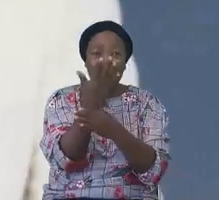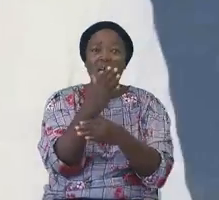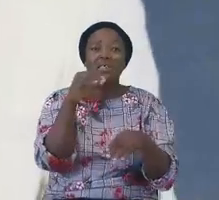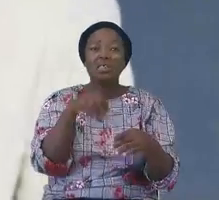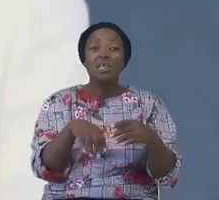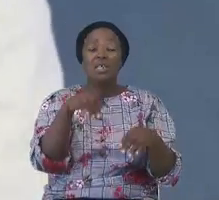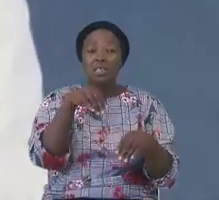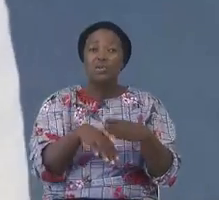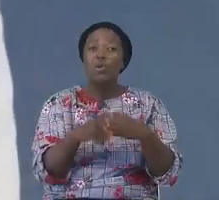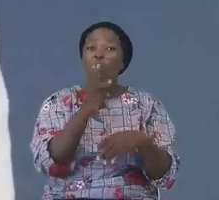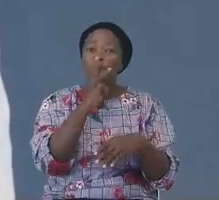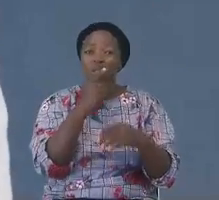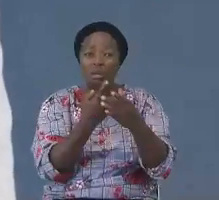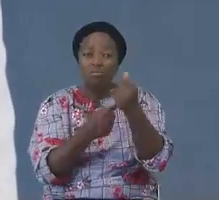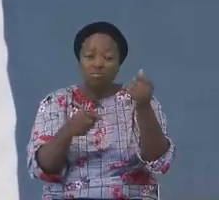le bout de son doigt dans l'eau